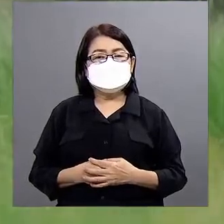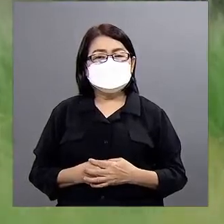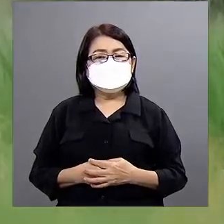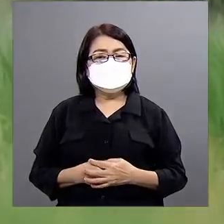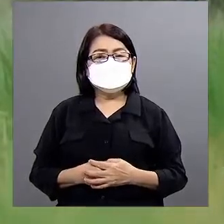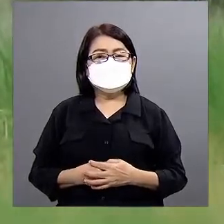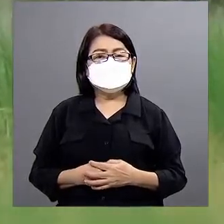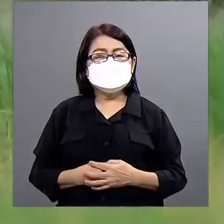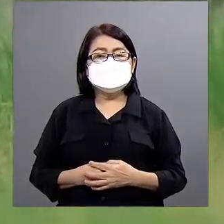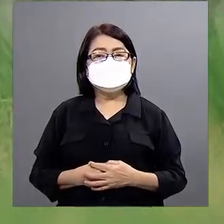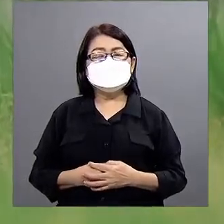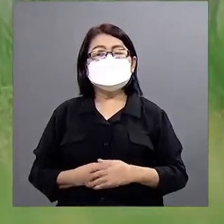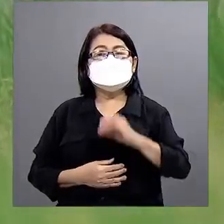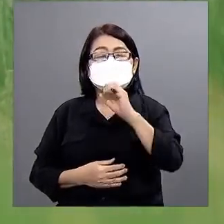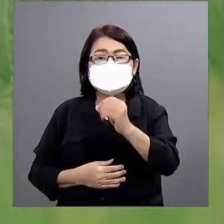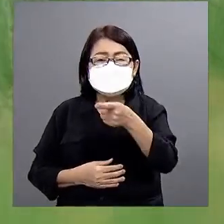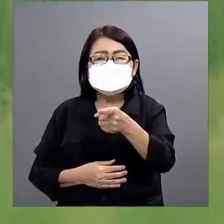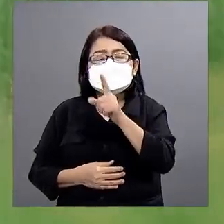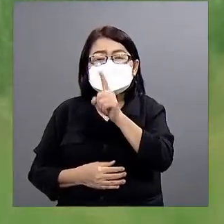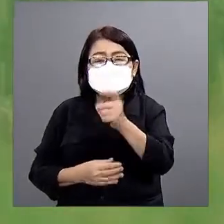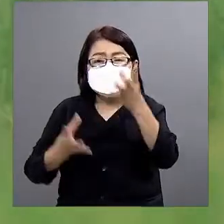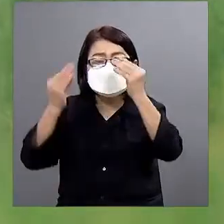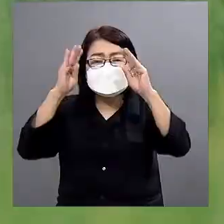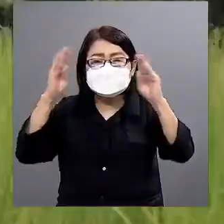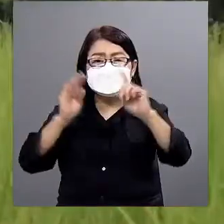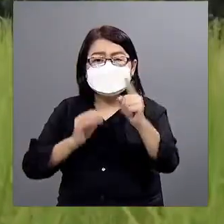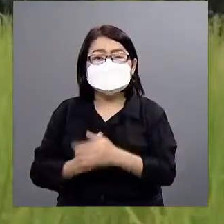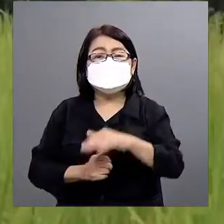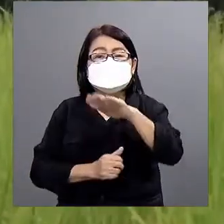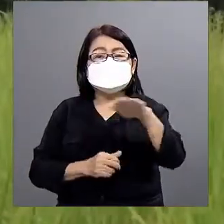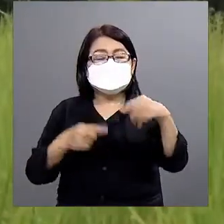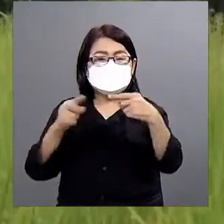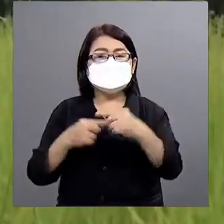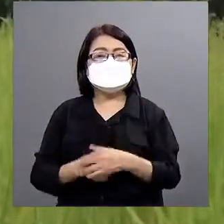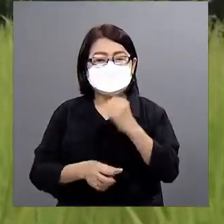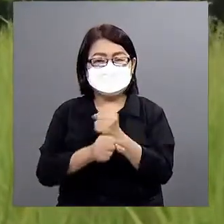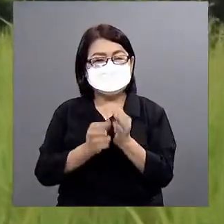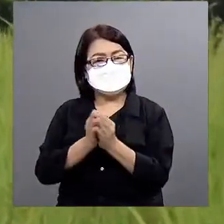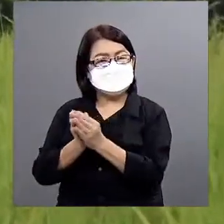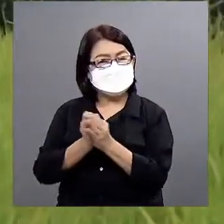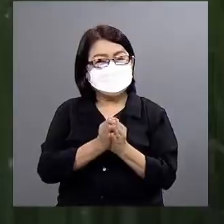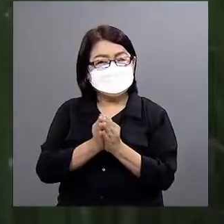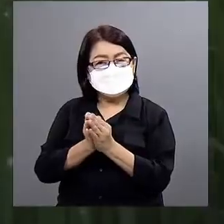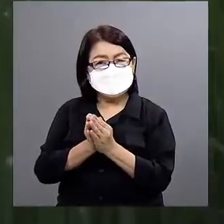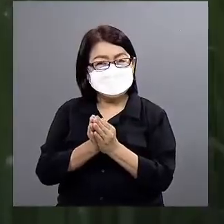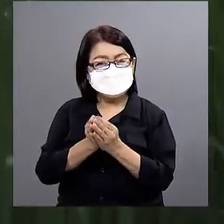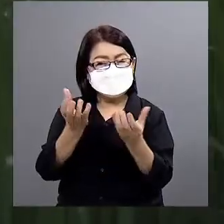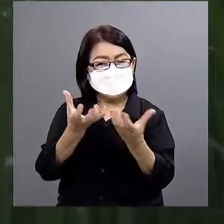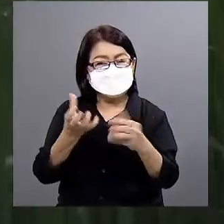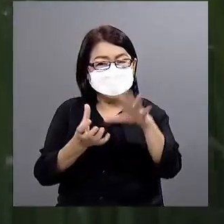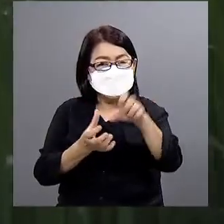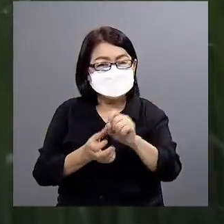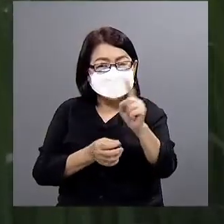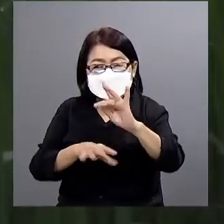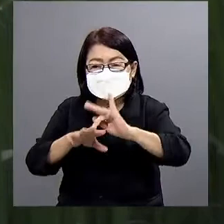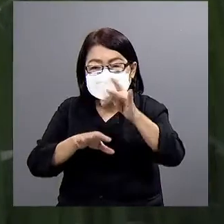ได้เรียนรู้อะไรบ้างจากกิจกรรมที่เราทำ ได้เรียนรู้ทำอาหารจากวัตถุดิบธรรมชาติได้เห็น